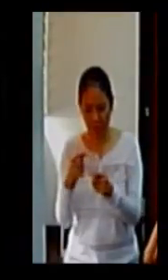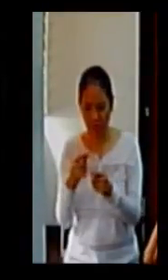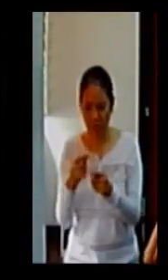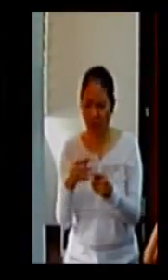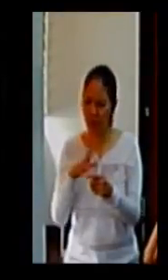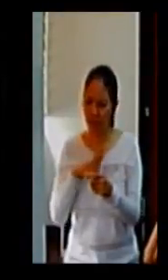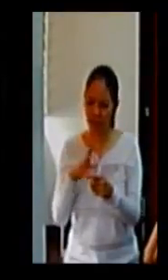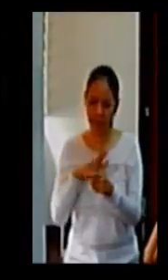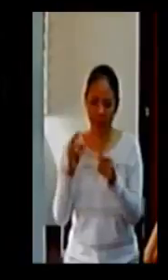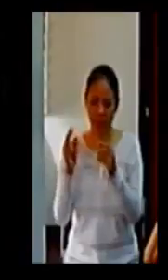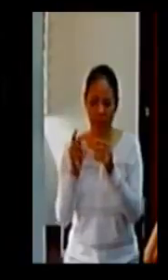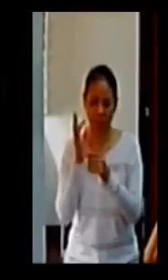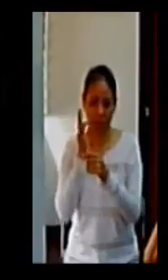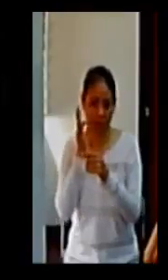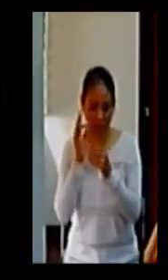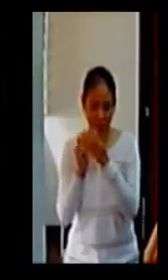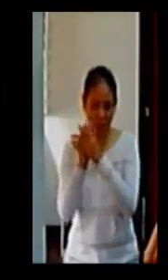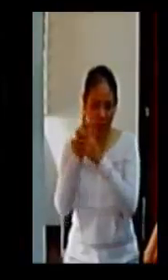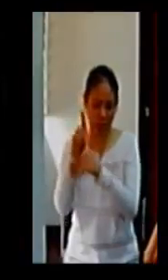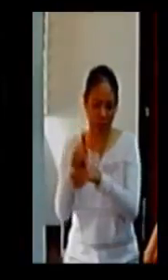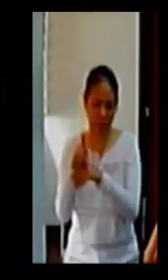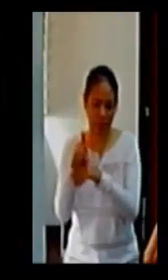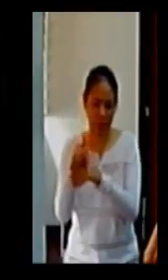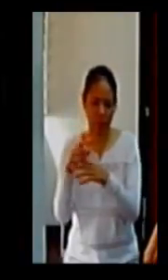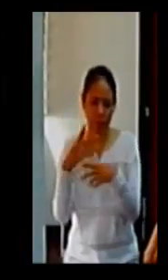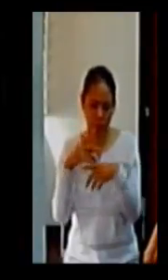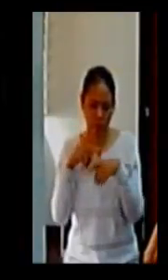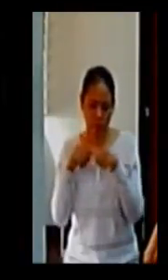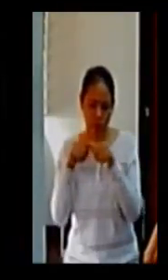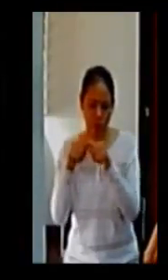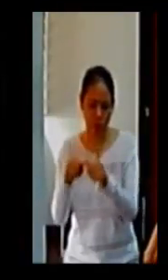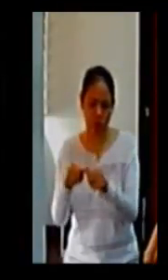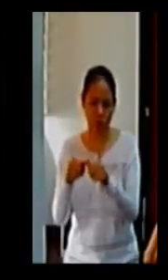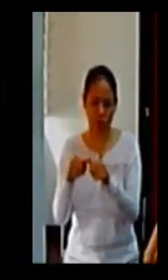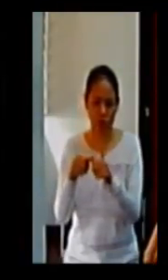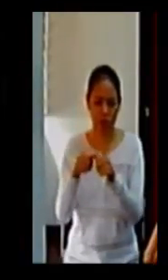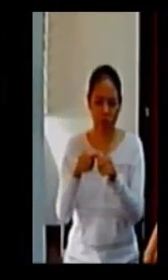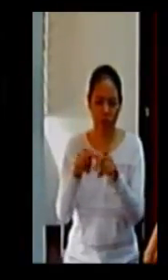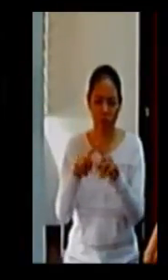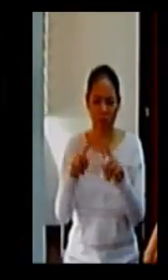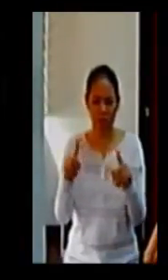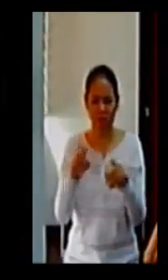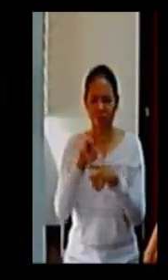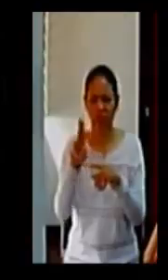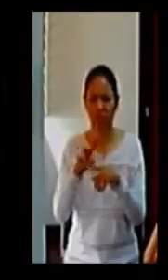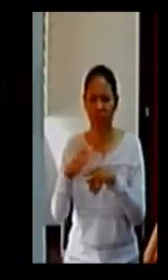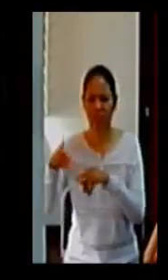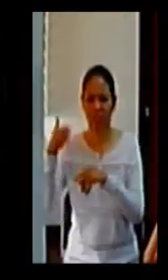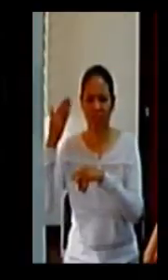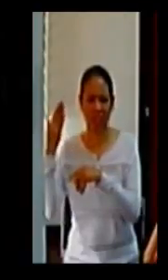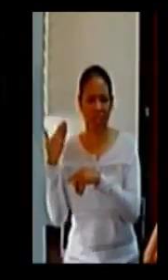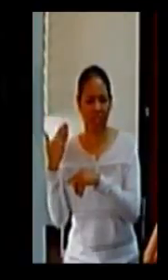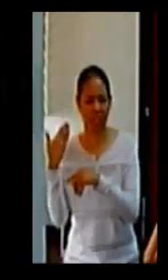yung palay na new variety. Pero nung ibalik yung dating palay, medyo siya na yung mahina.